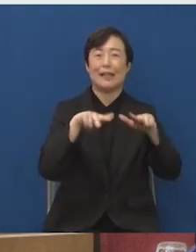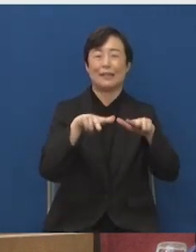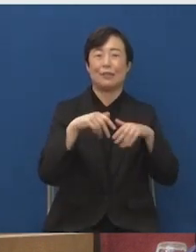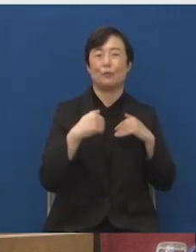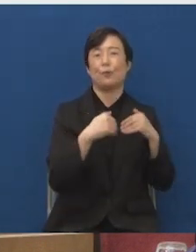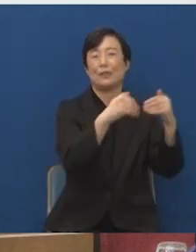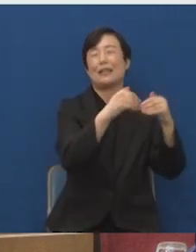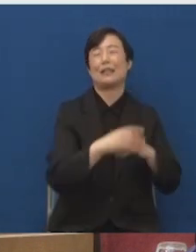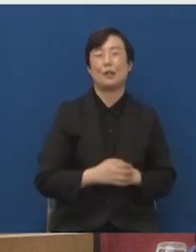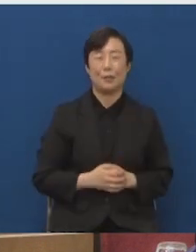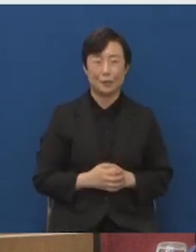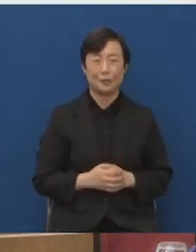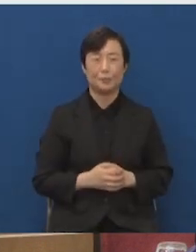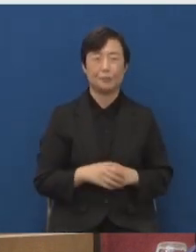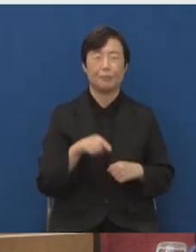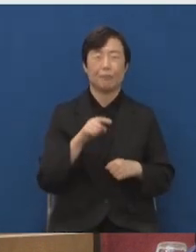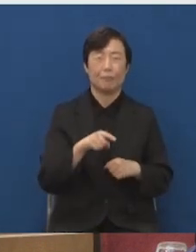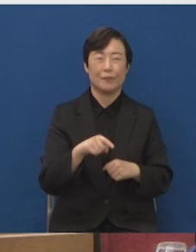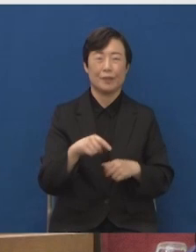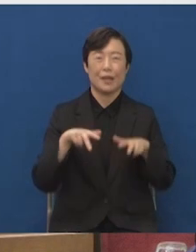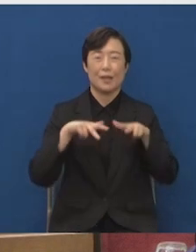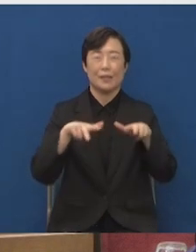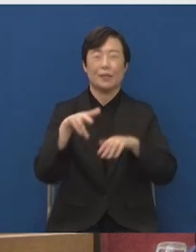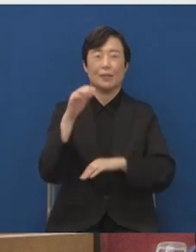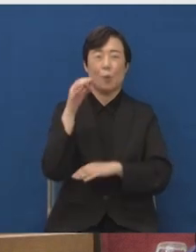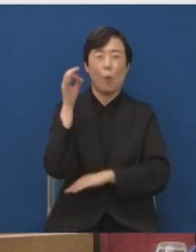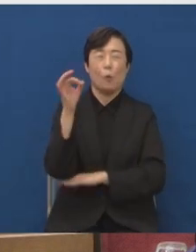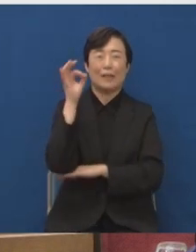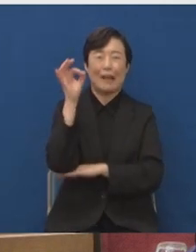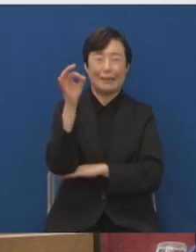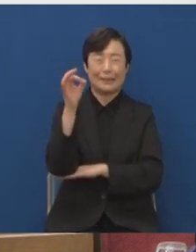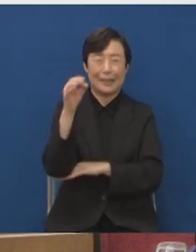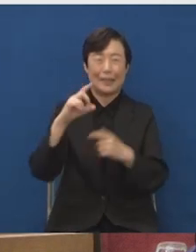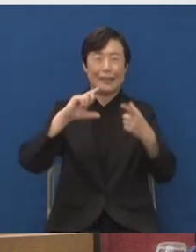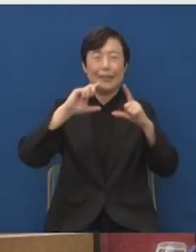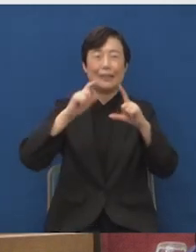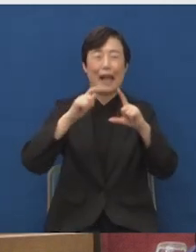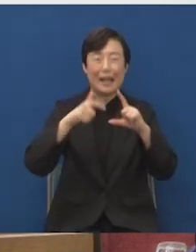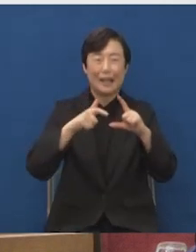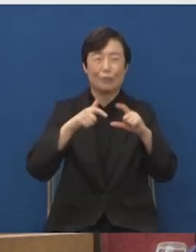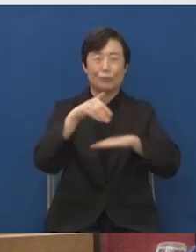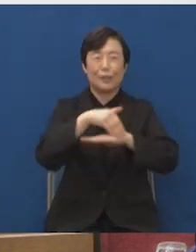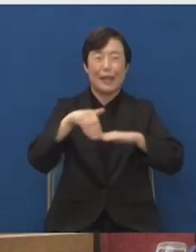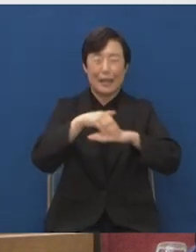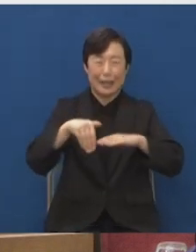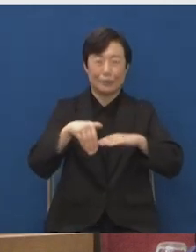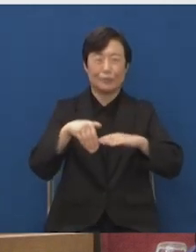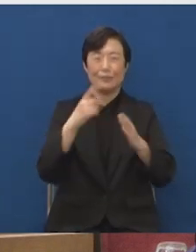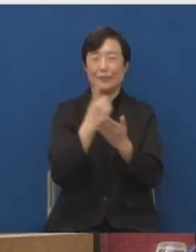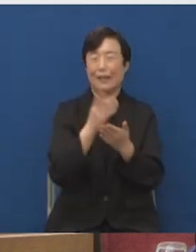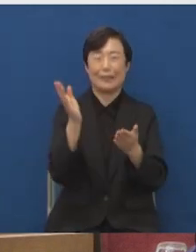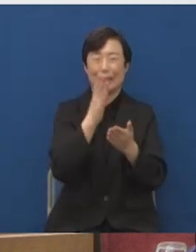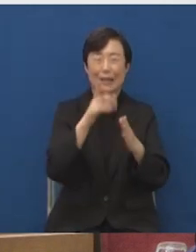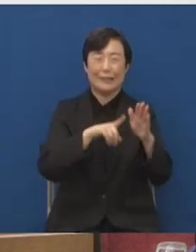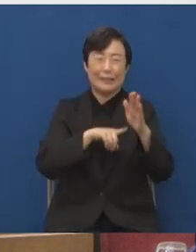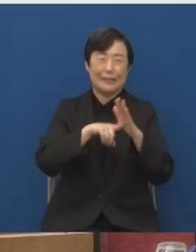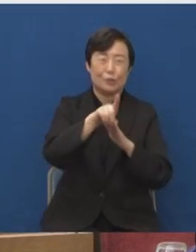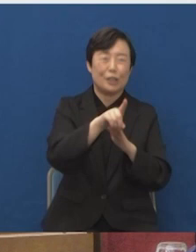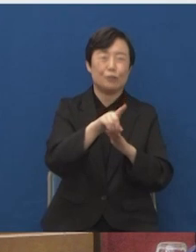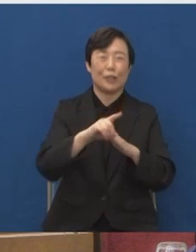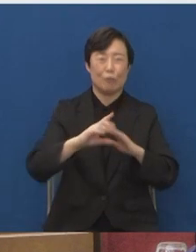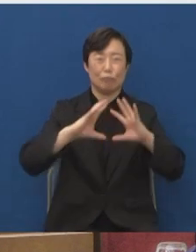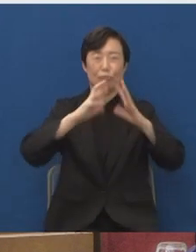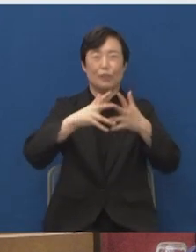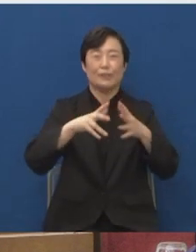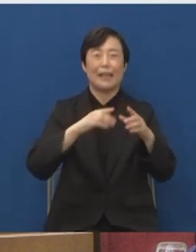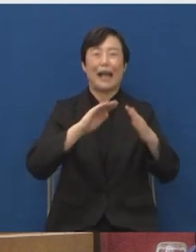して、現行の行財政改革計画の枠組みにとどまらない、突き抜ける世界都市京都の実現に向けた